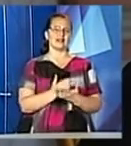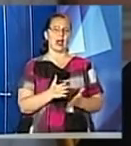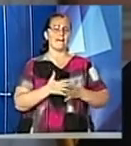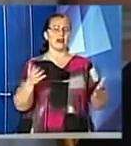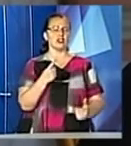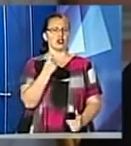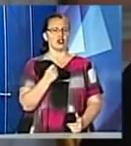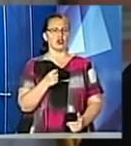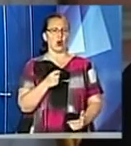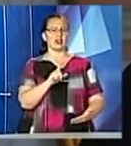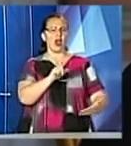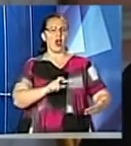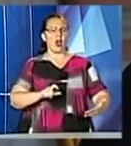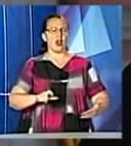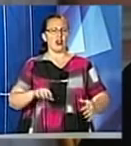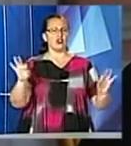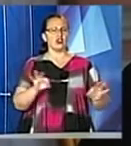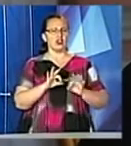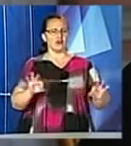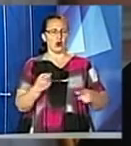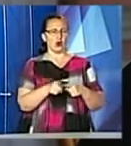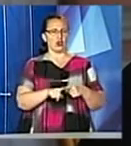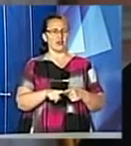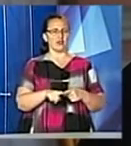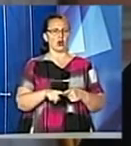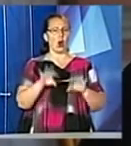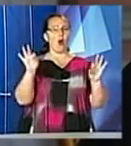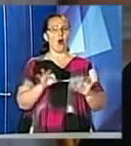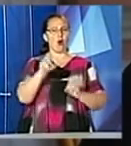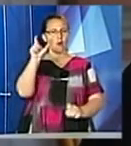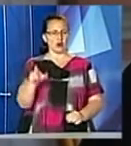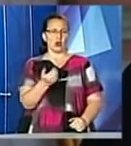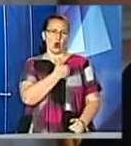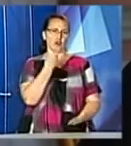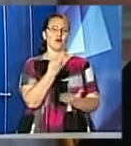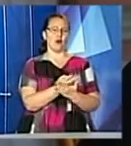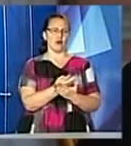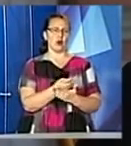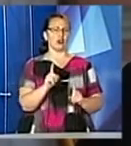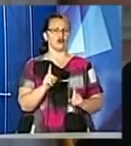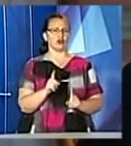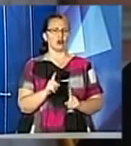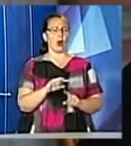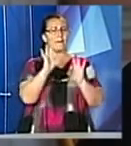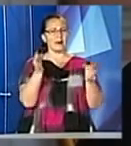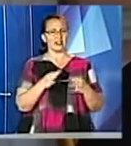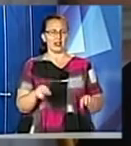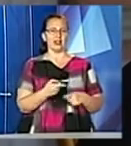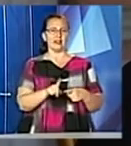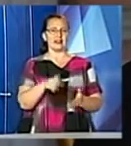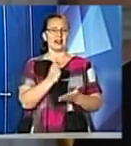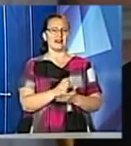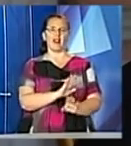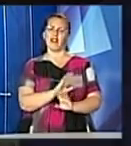YouTube-каналі, якими ми гордимося, якими ми хочемо промувати і показати, що все-таки мистецтво – це є